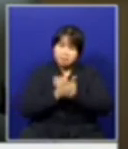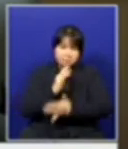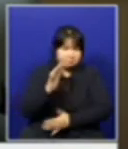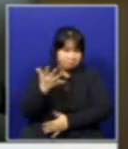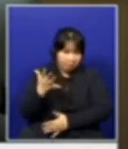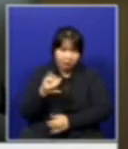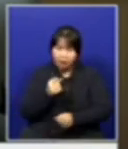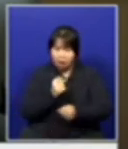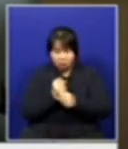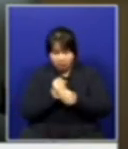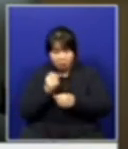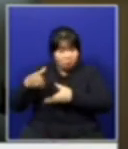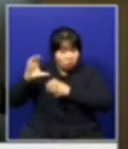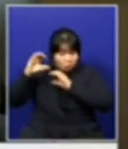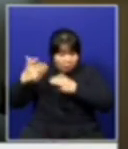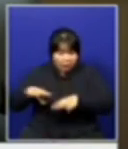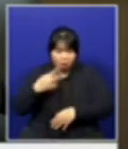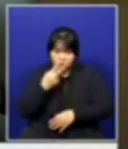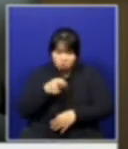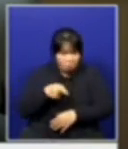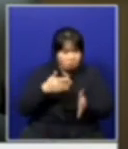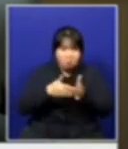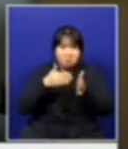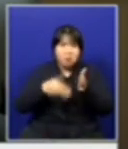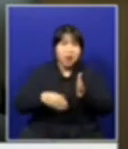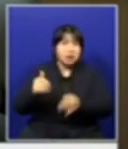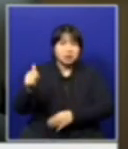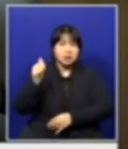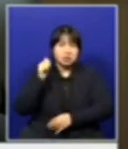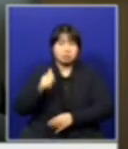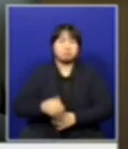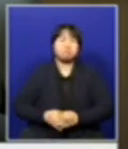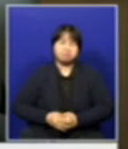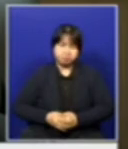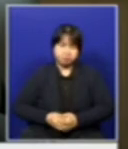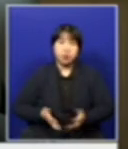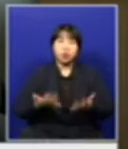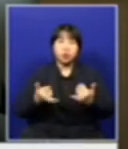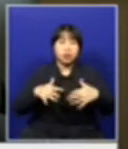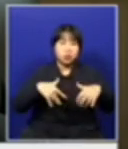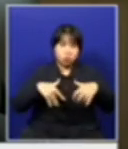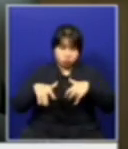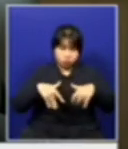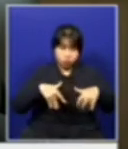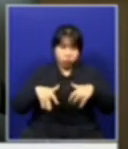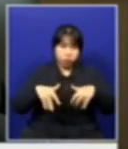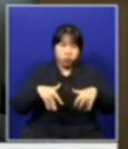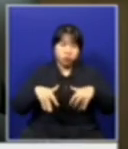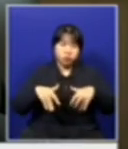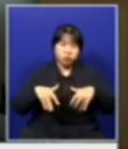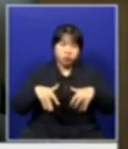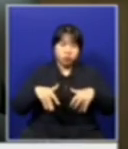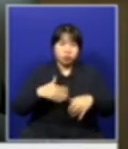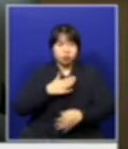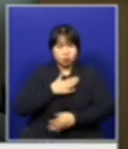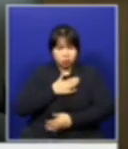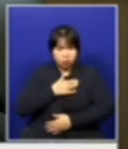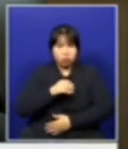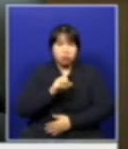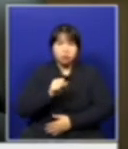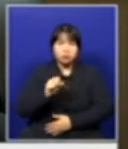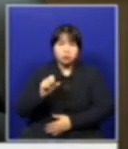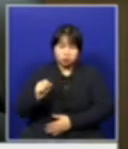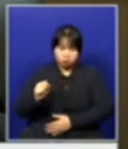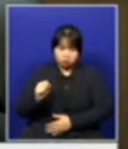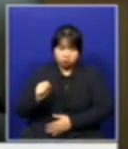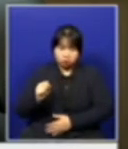นสิทธิ์นะฮะซึ่งวิธีการพวกนี้พี่น้องประชาชนหรือพวกเราสสเนี่ยนะครับสมา